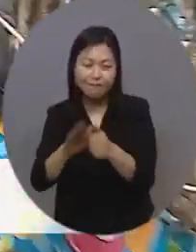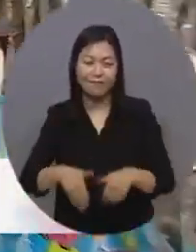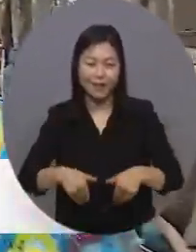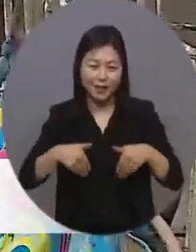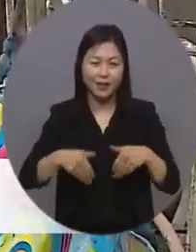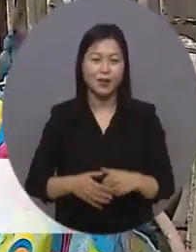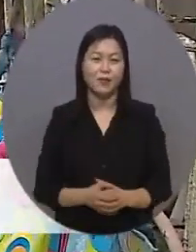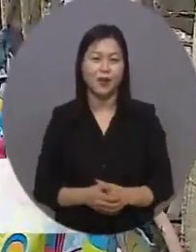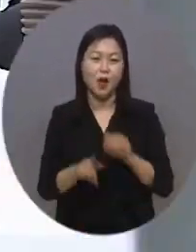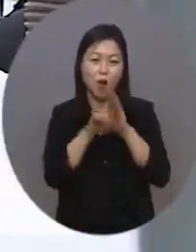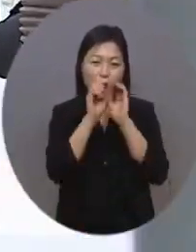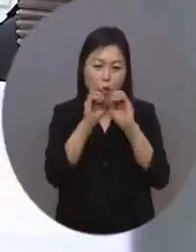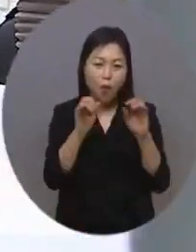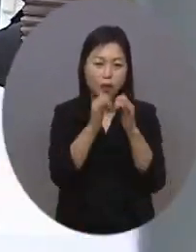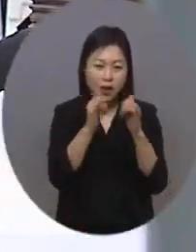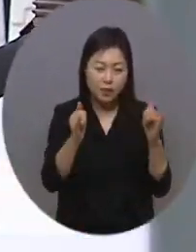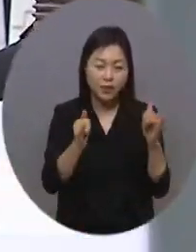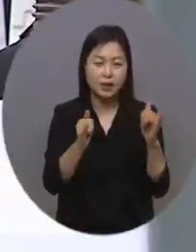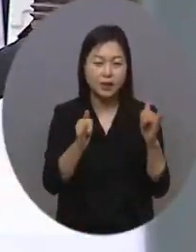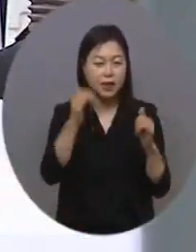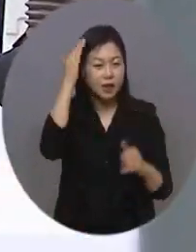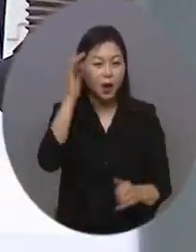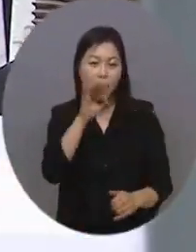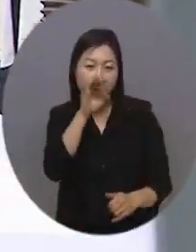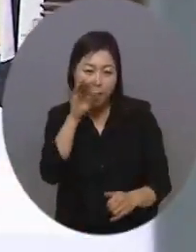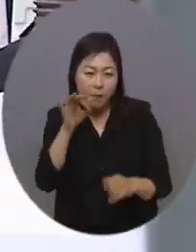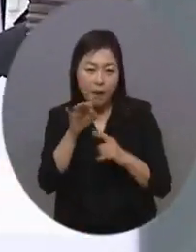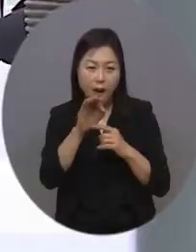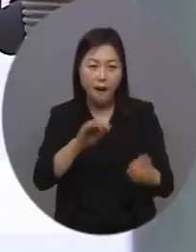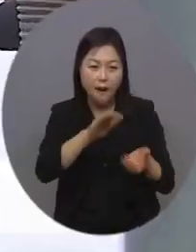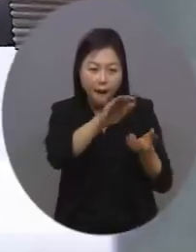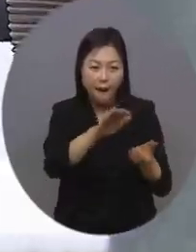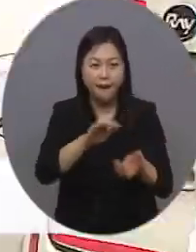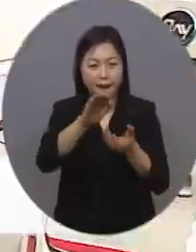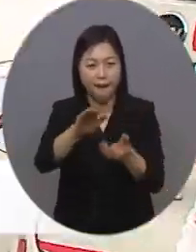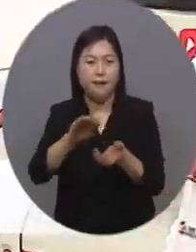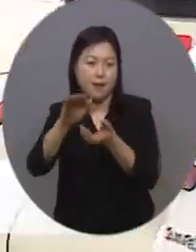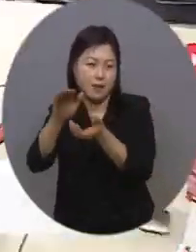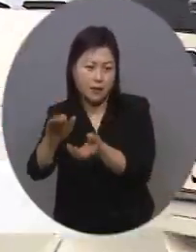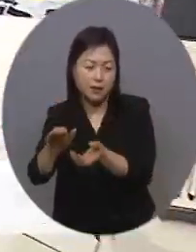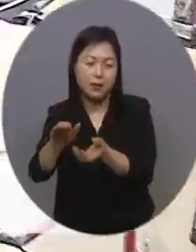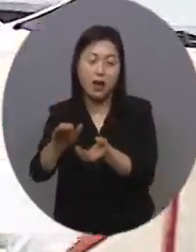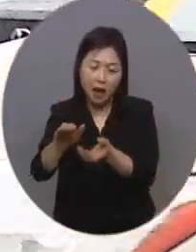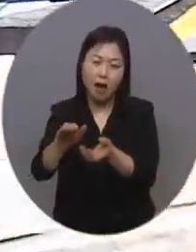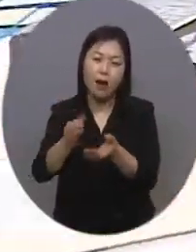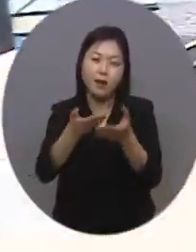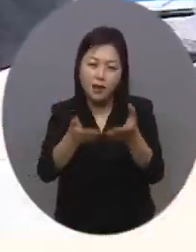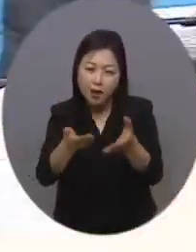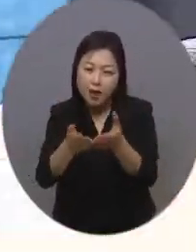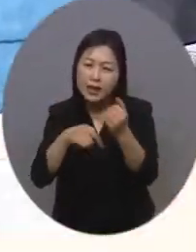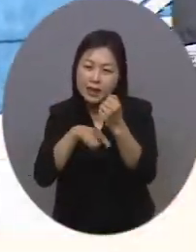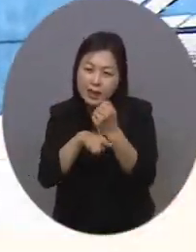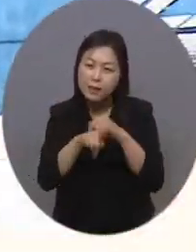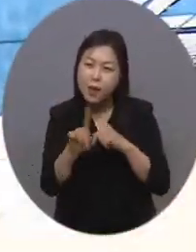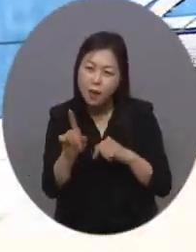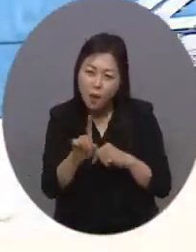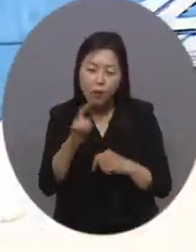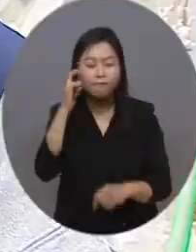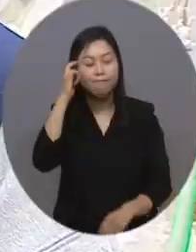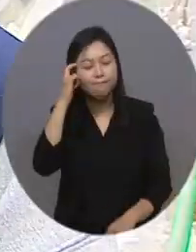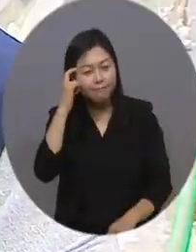특히 홍보대사들은 직접 연탄을 각 가정으로 나르고 옮기면서 나눔의 의미를 되새기는 시간을